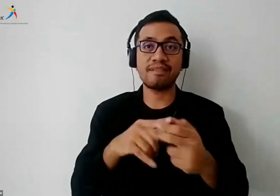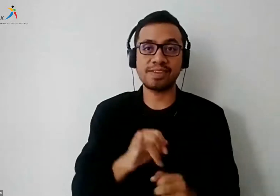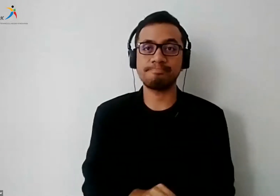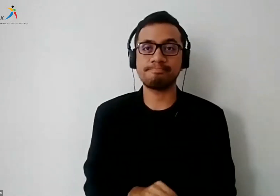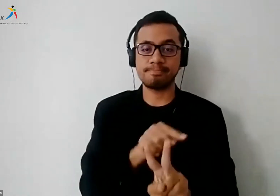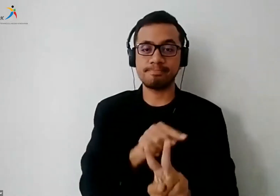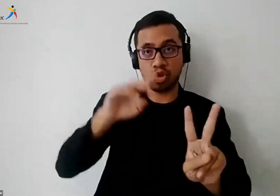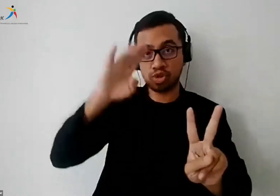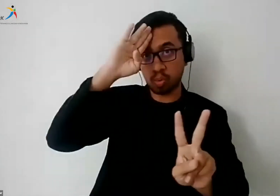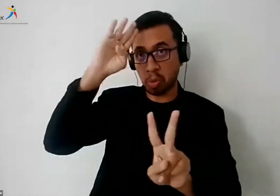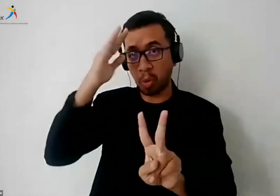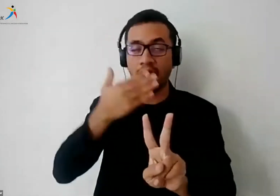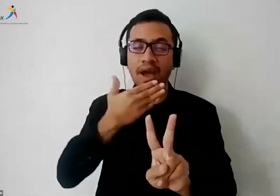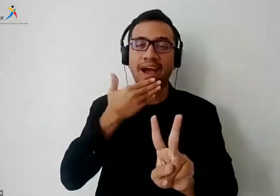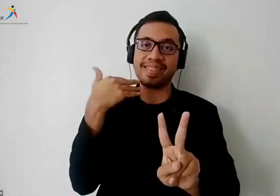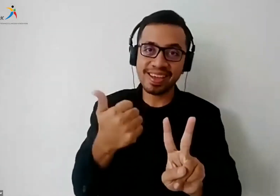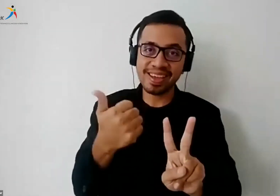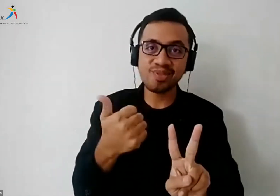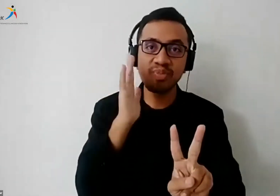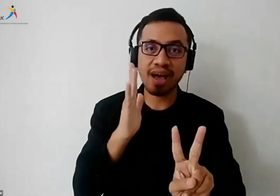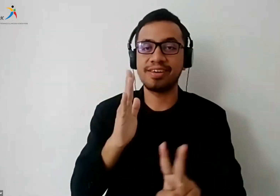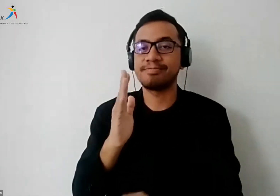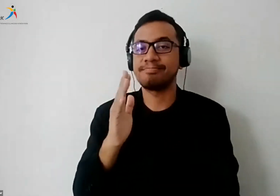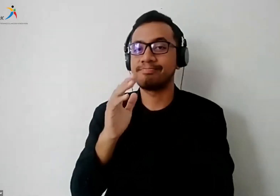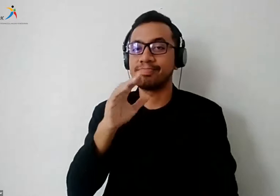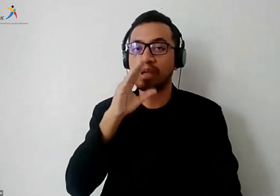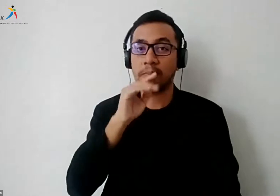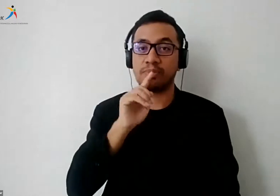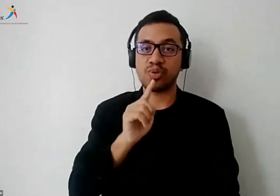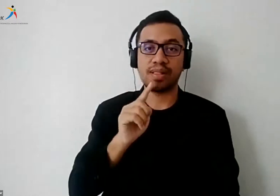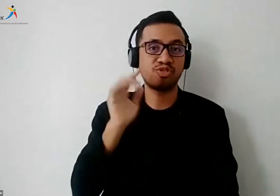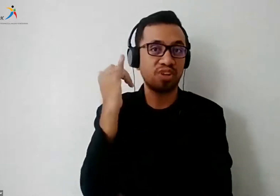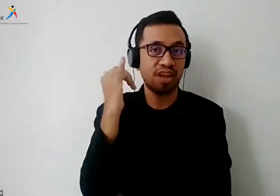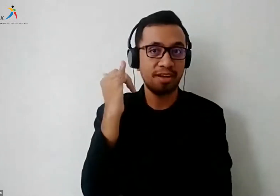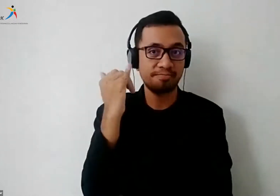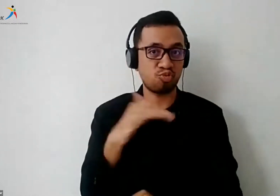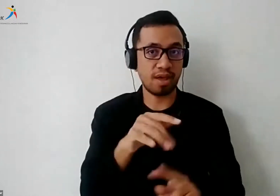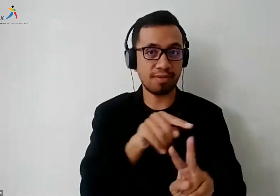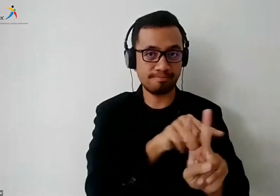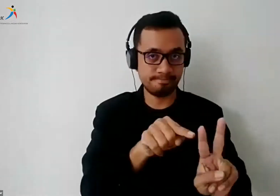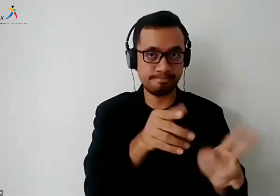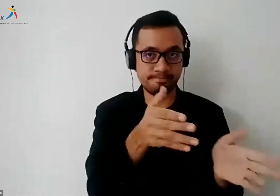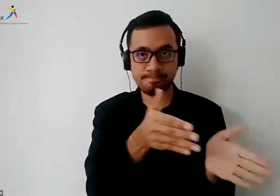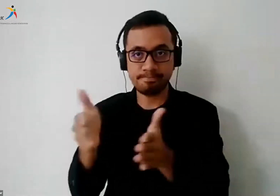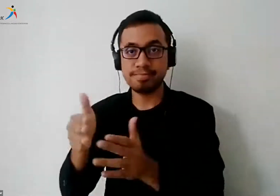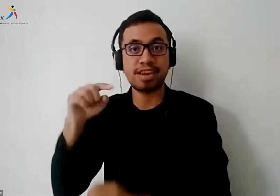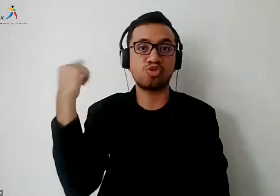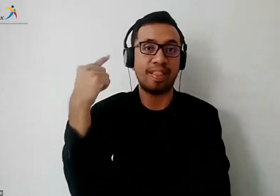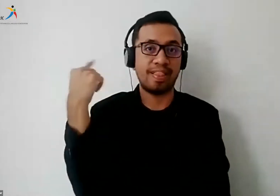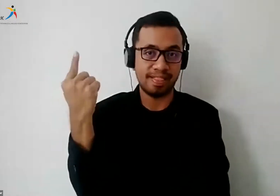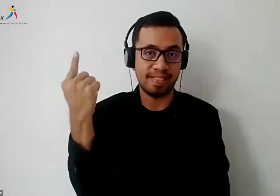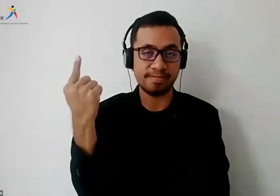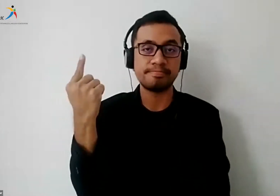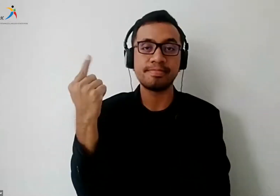membahas tentang kasus Jogja, kemudian kita akan angkat, ya, ke tingkat nasional pembahasannya, masih tetap